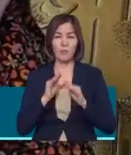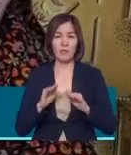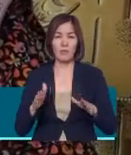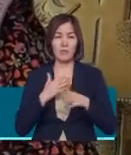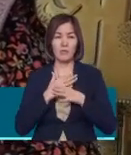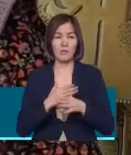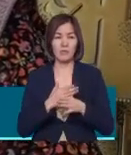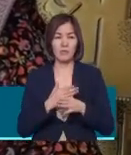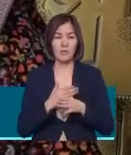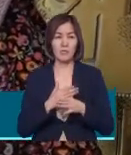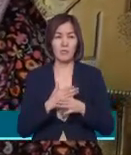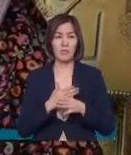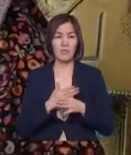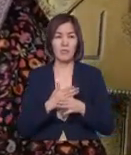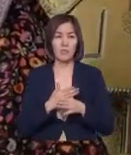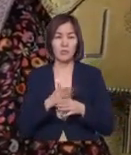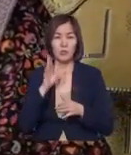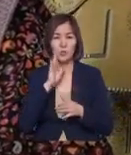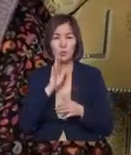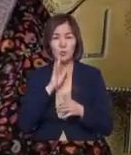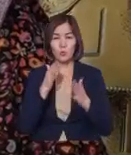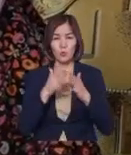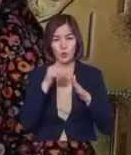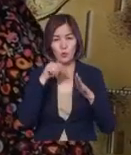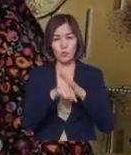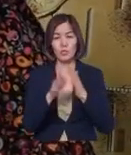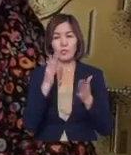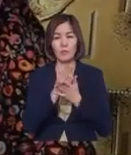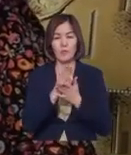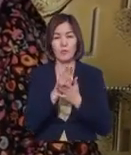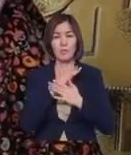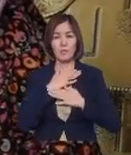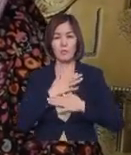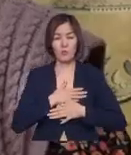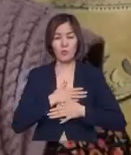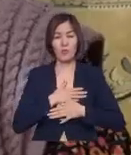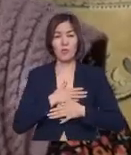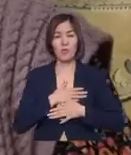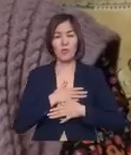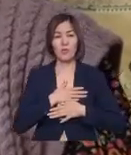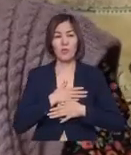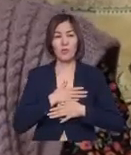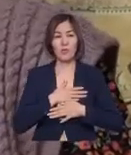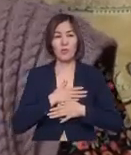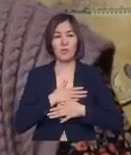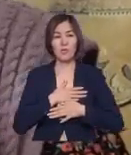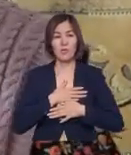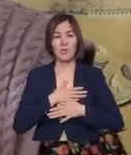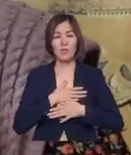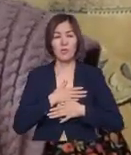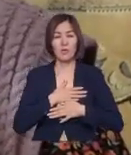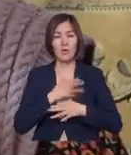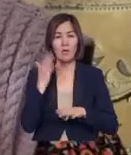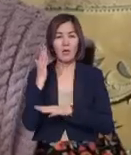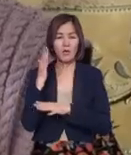арқасында, азаматтардың арқасында болып жатыр. Енді оғанды тауба қыласың. Мойнағаш пенен су тасыған күніміз